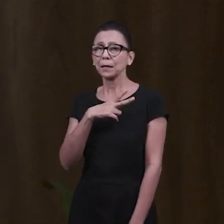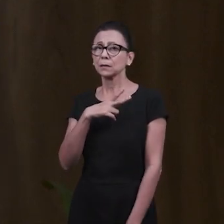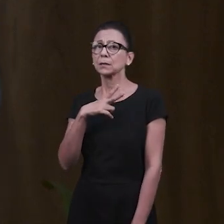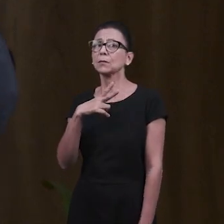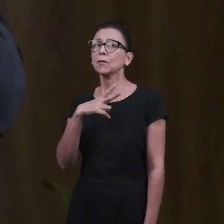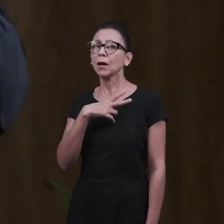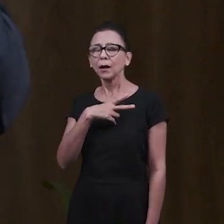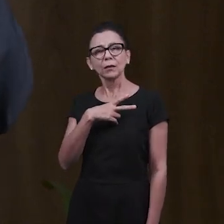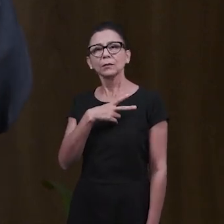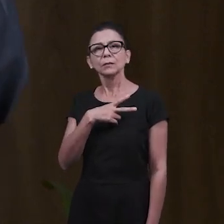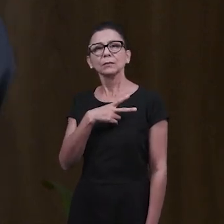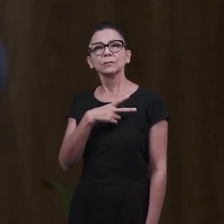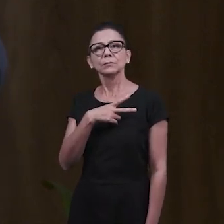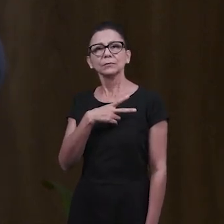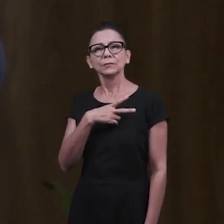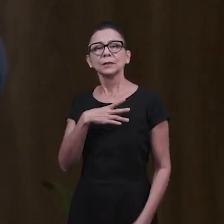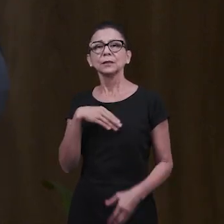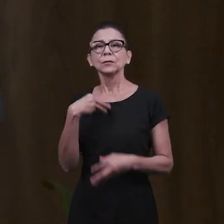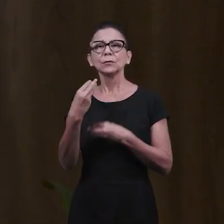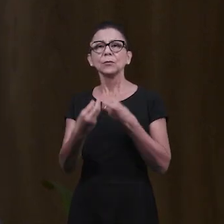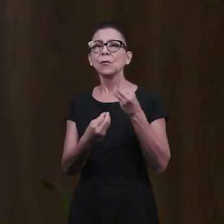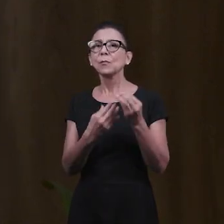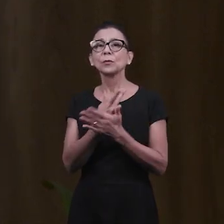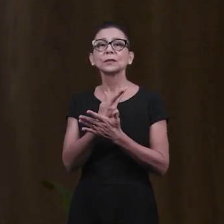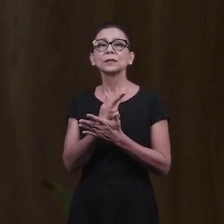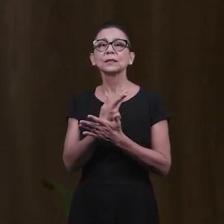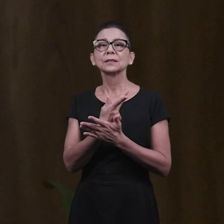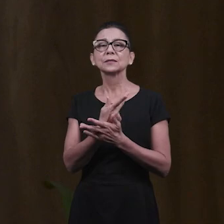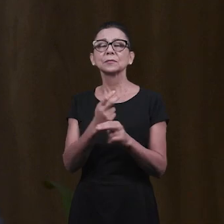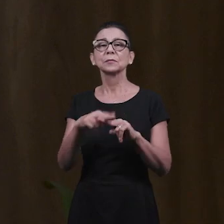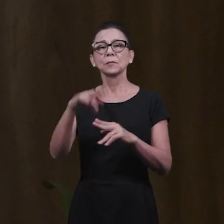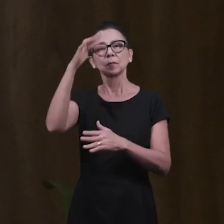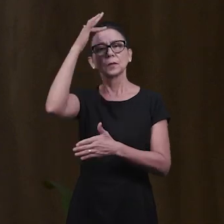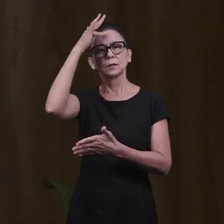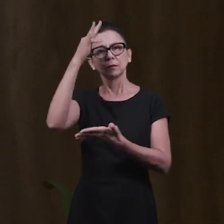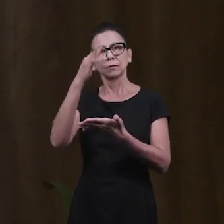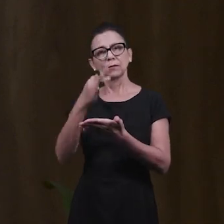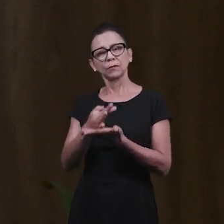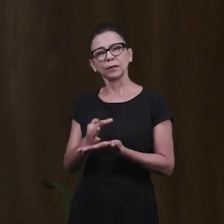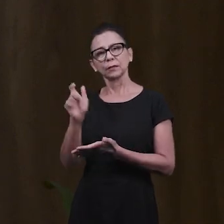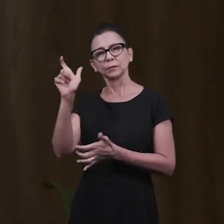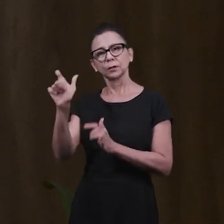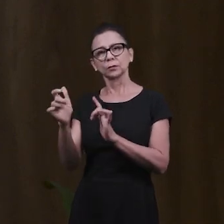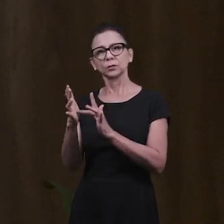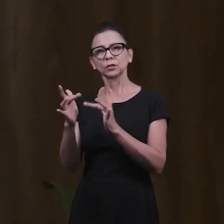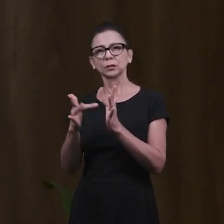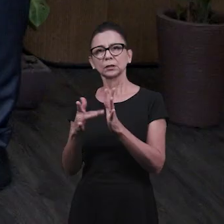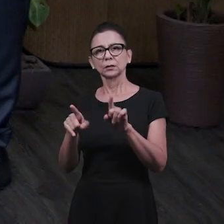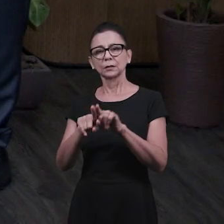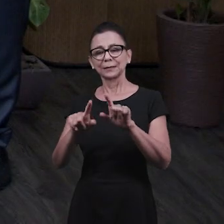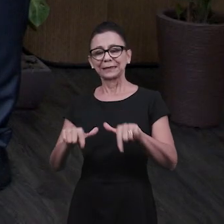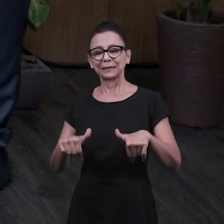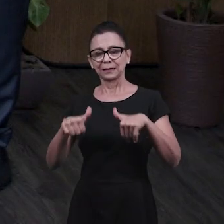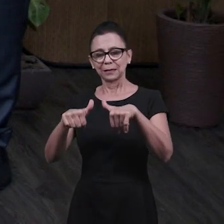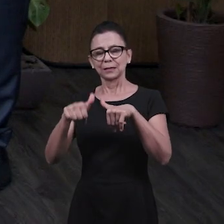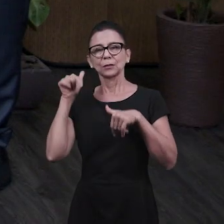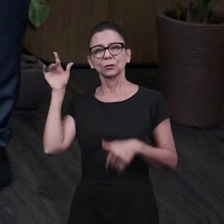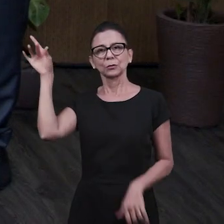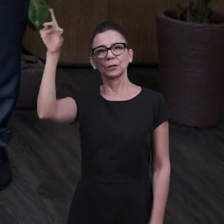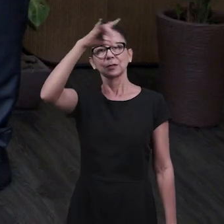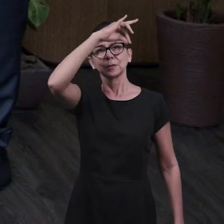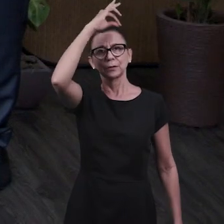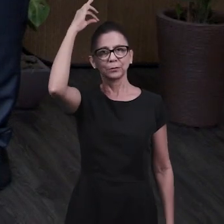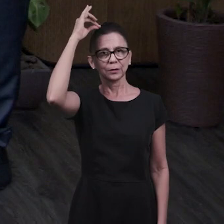à travers la foi en Jésus et de l'action du Saint-Esprit. C'est le texte de Matthieu